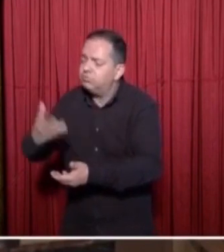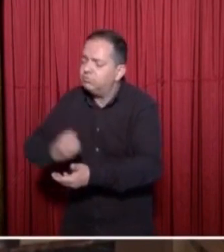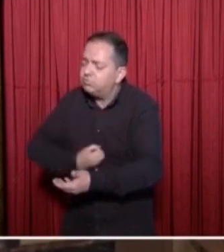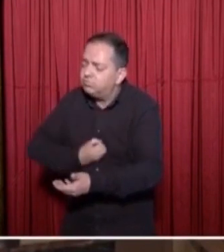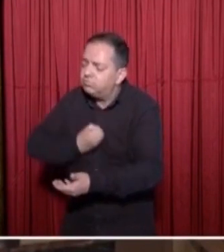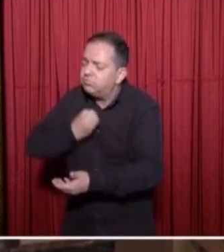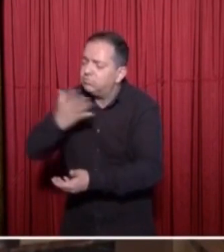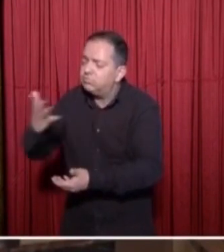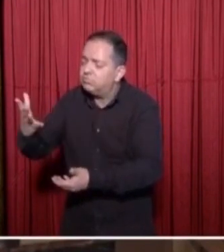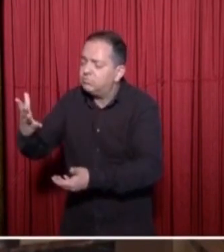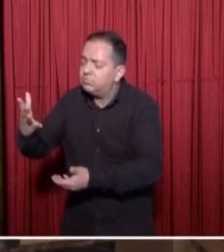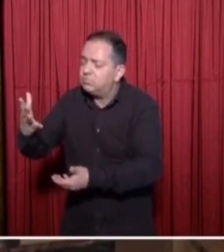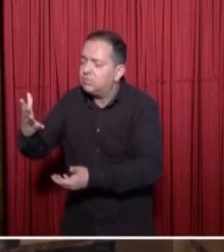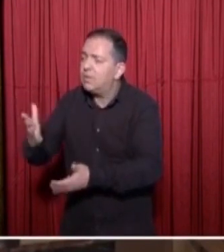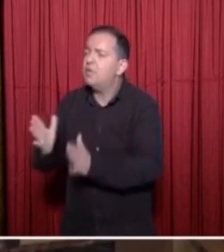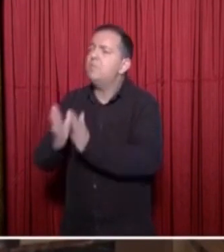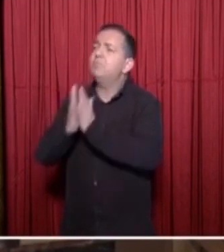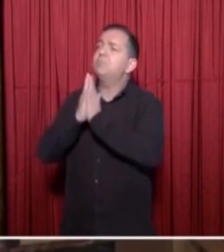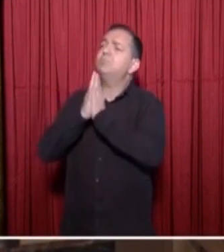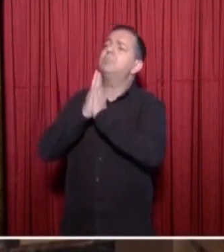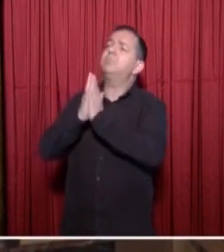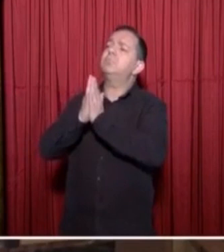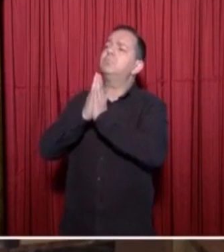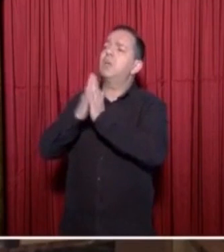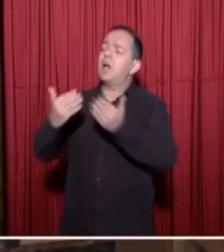βάθου στενάζουσα μη